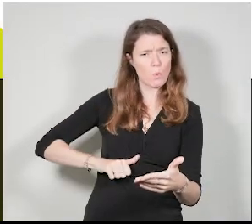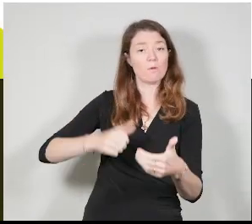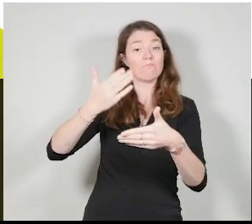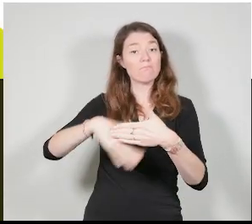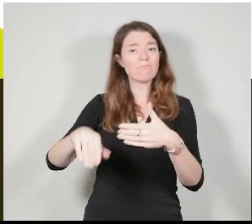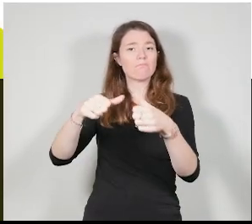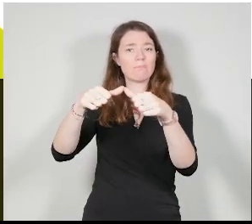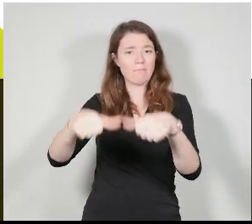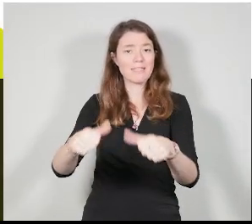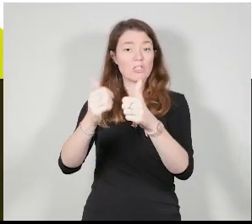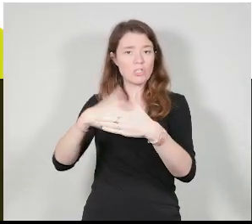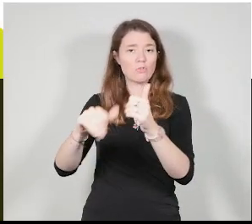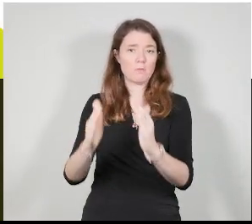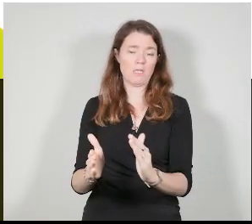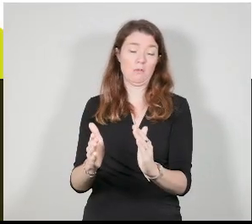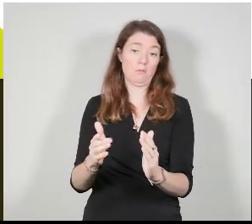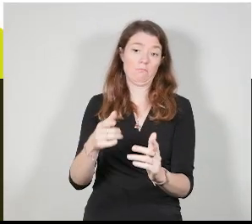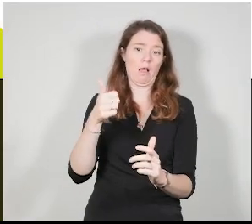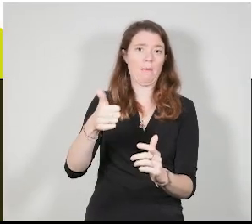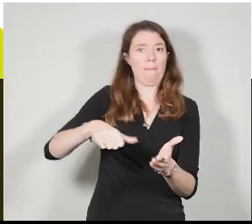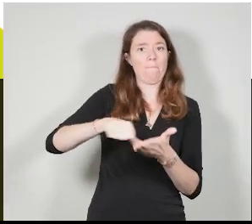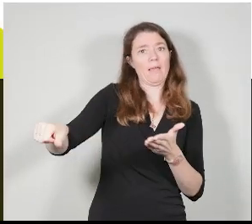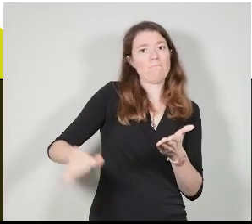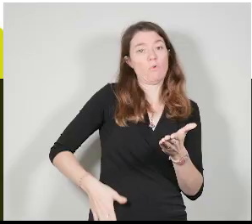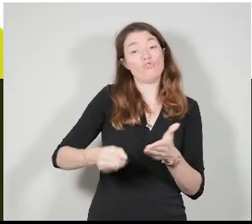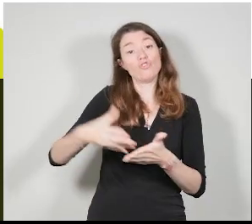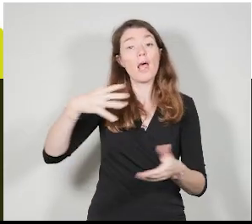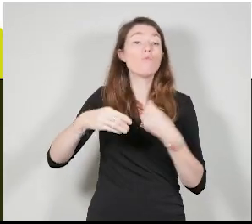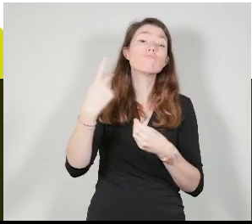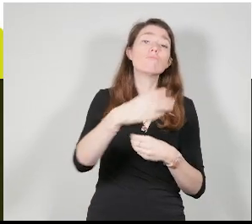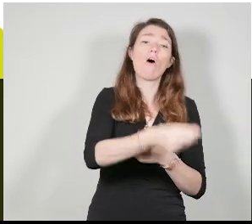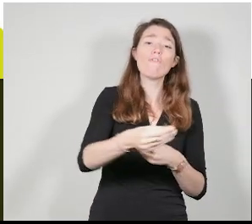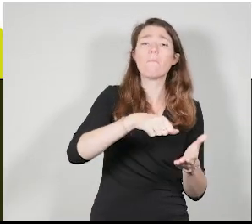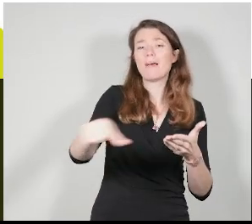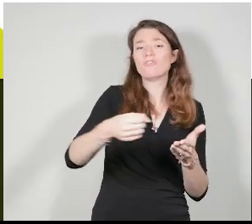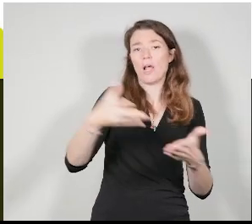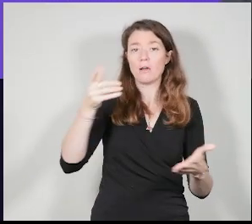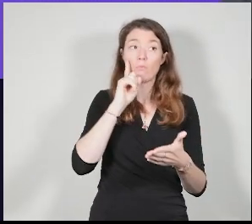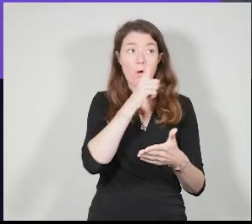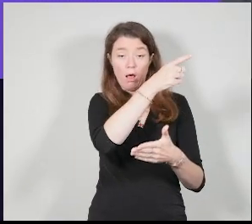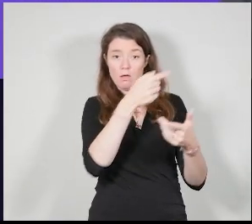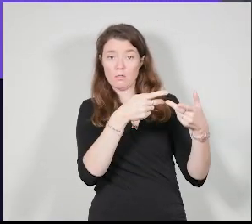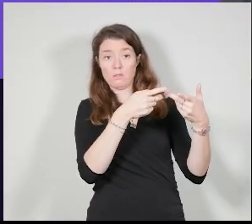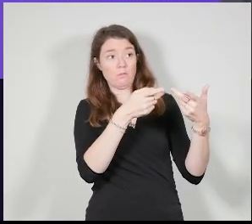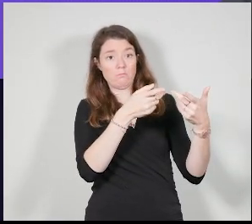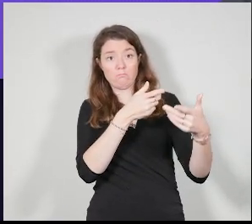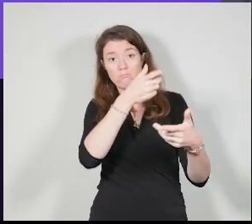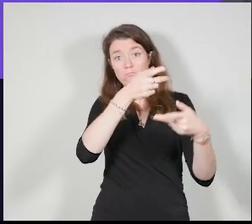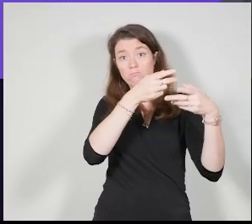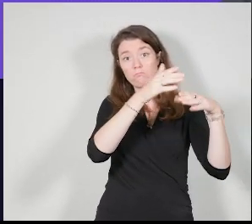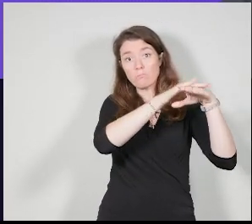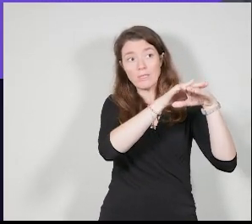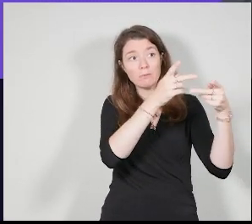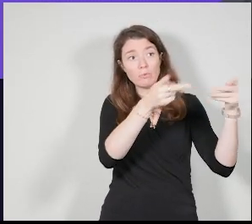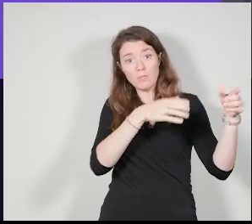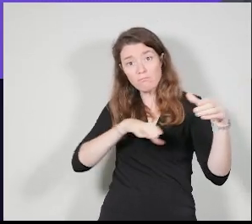ça leur coûte très cher ou ça coûte très cher à leurs enfants. C'est juste qu'il y a une prise en charge publique qui n'est pas du tout du niveau de la prise en charge